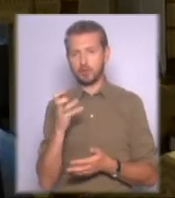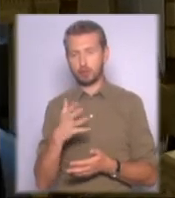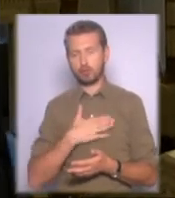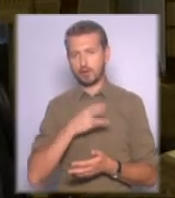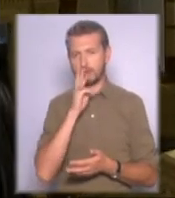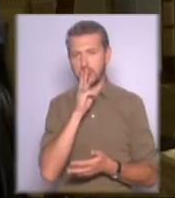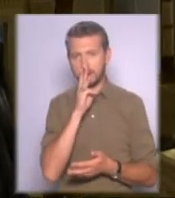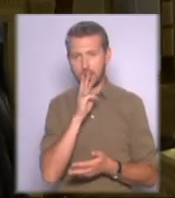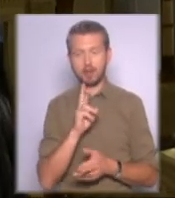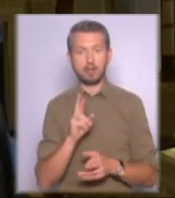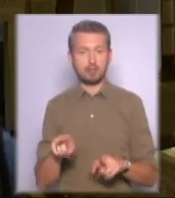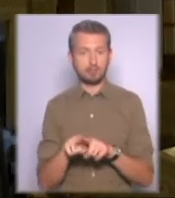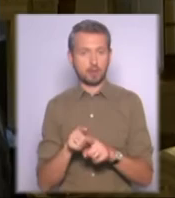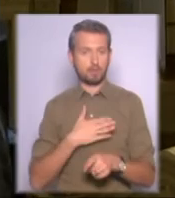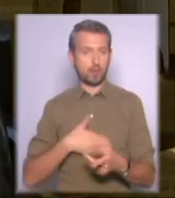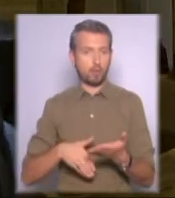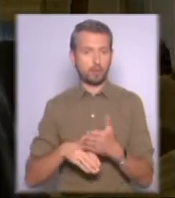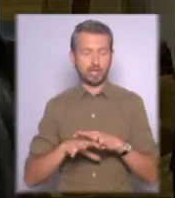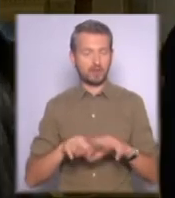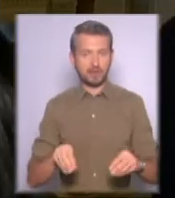зарплатня, як і в моїх помічників. Все.